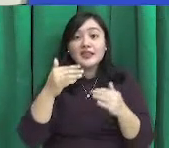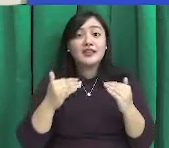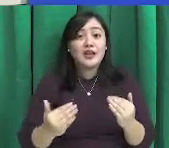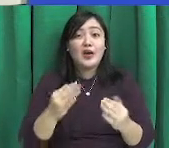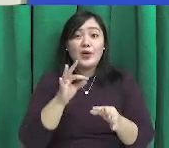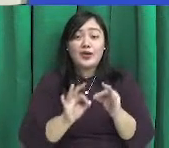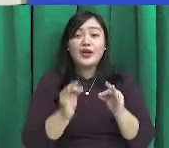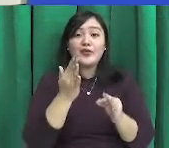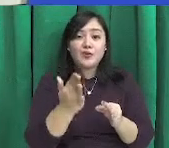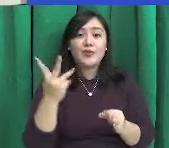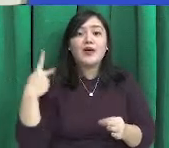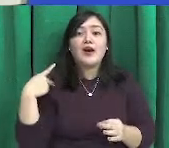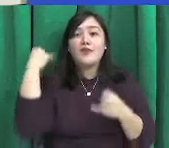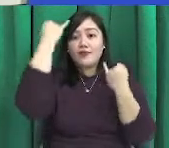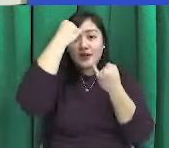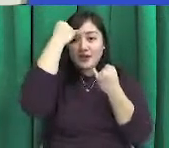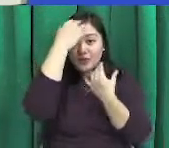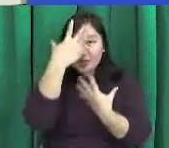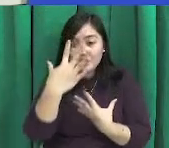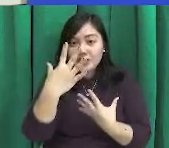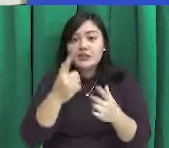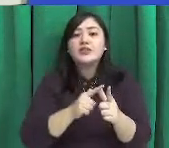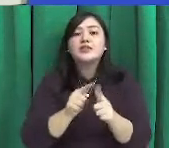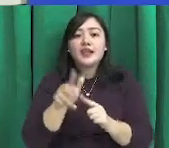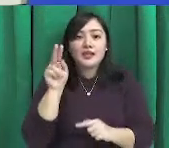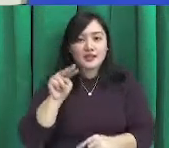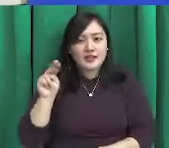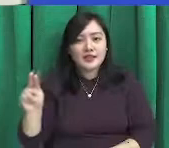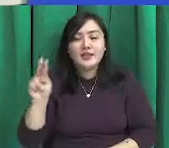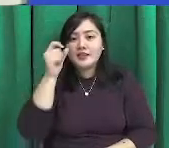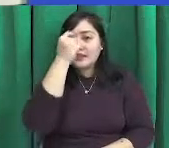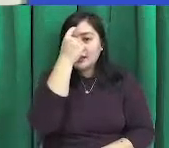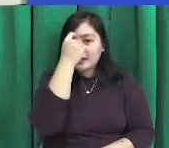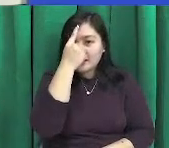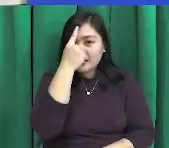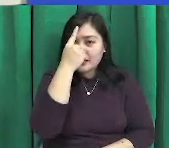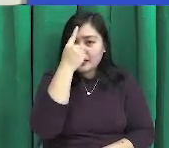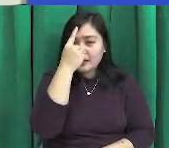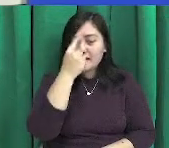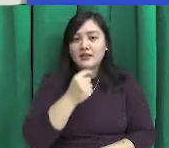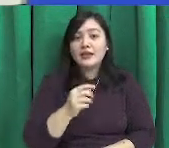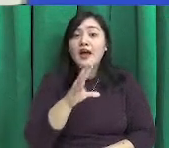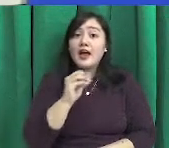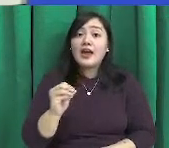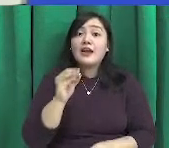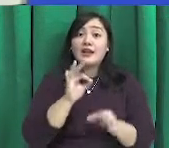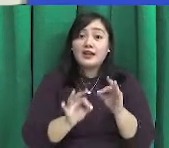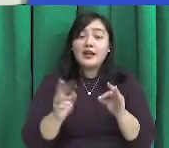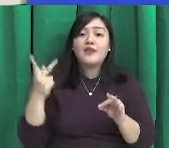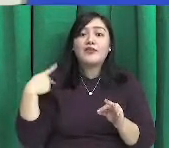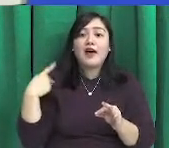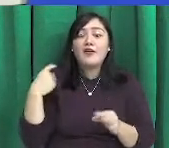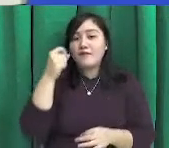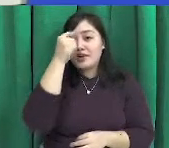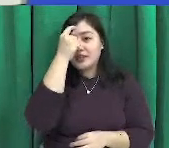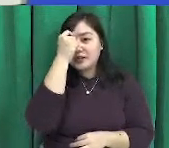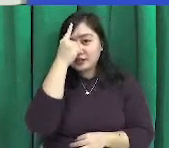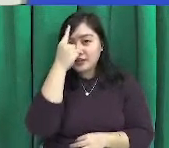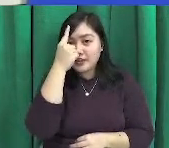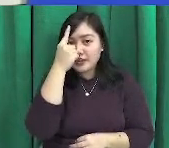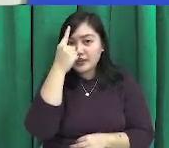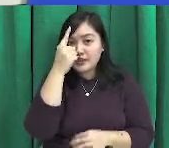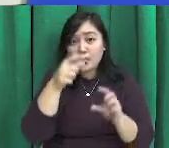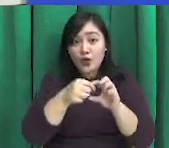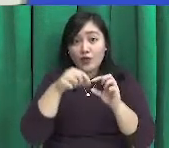comprehension. Alright? At kung merong comprehension, merong application. Alright? So, makikita nyo mga